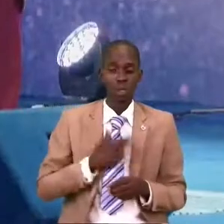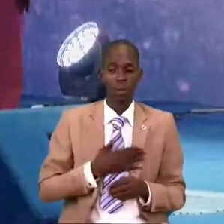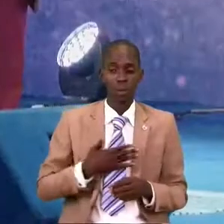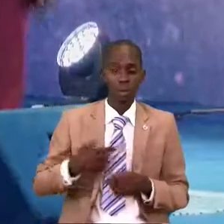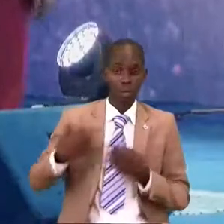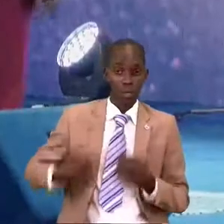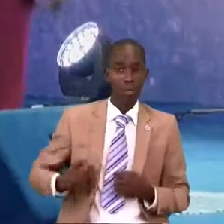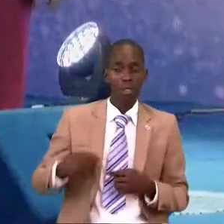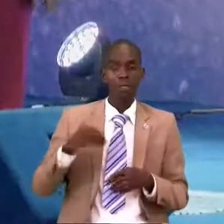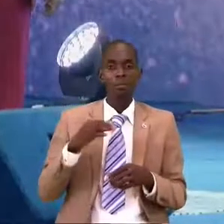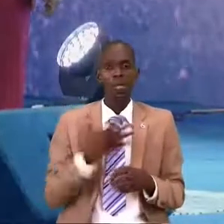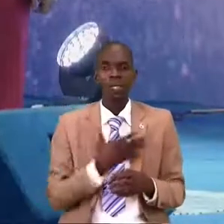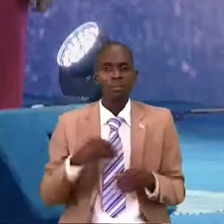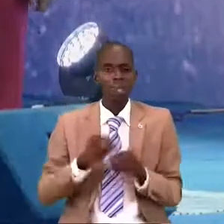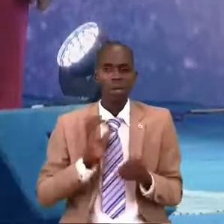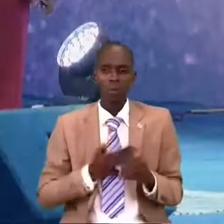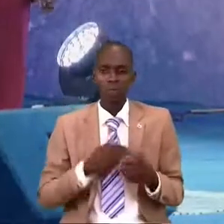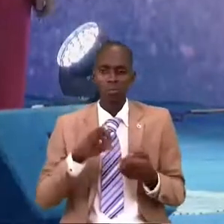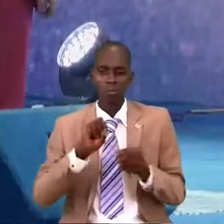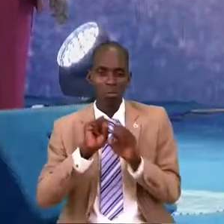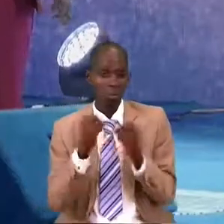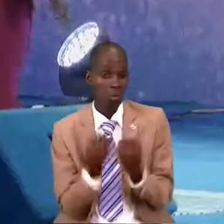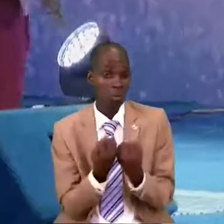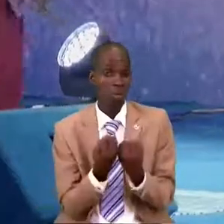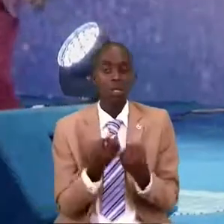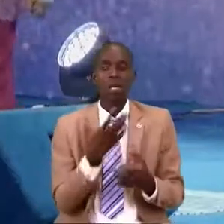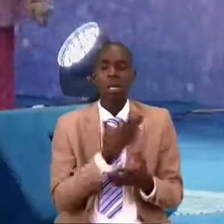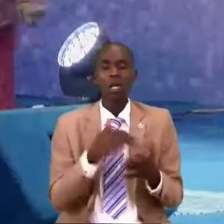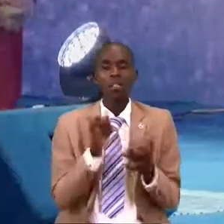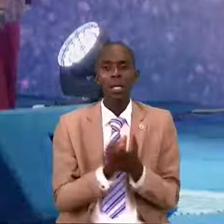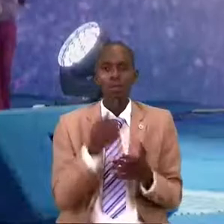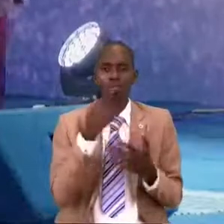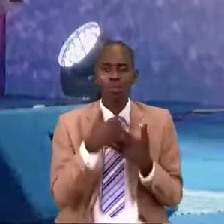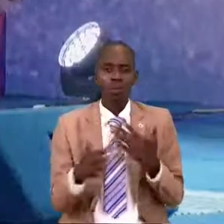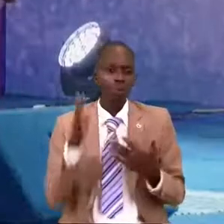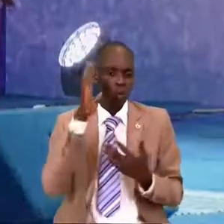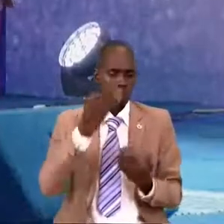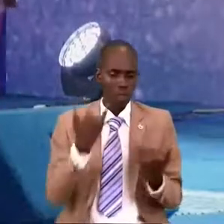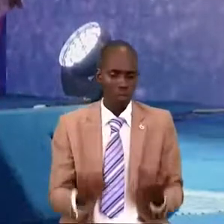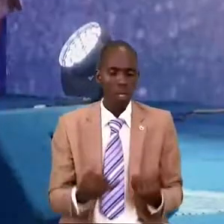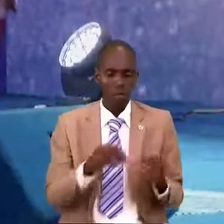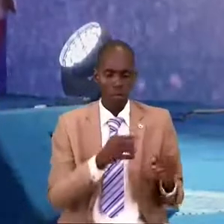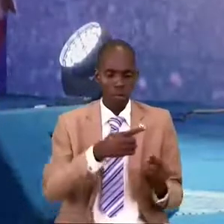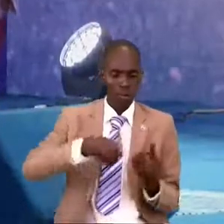transformer et nous ne serons plus les mêmes. Quand il dit,